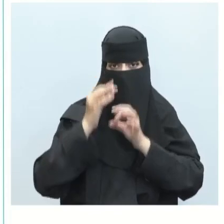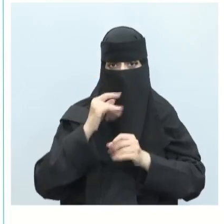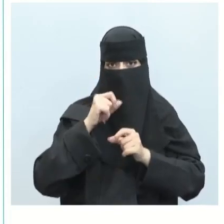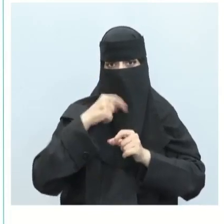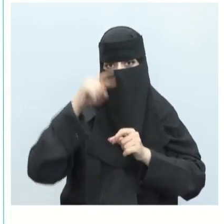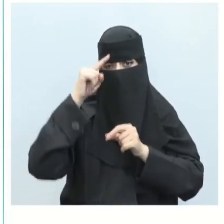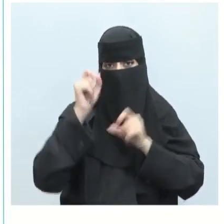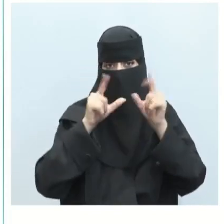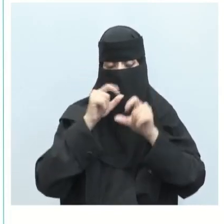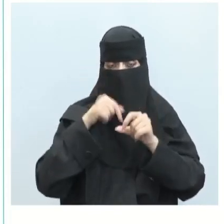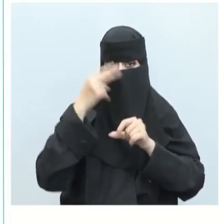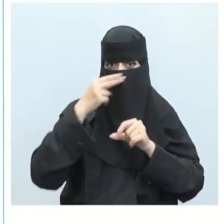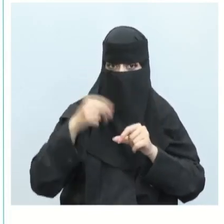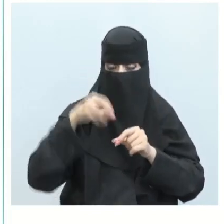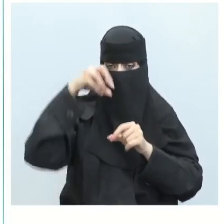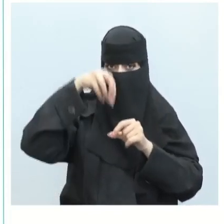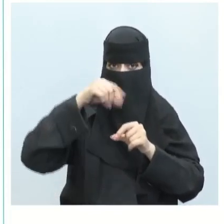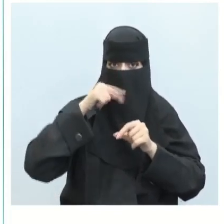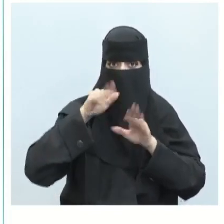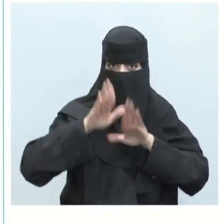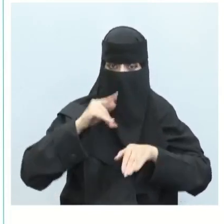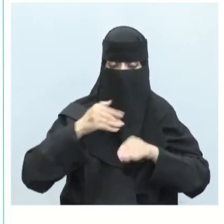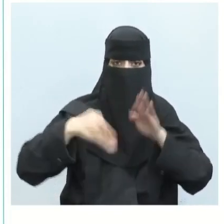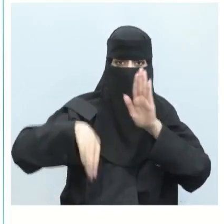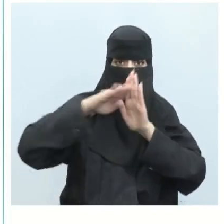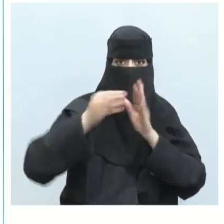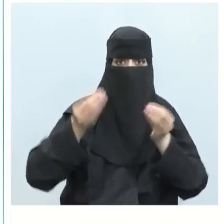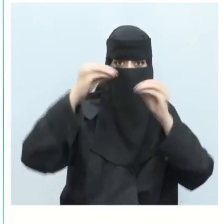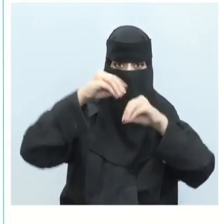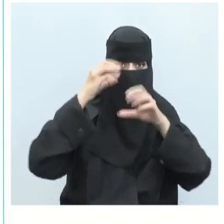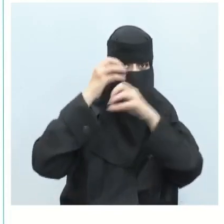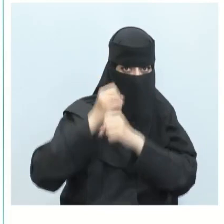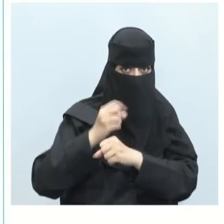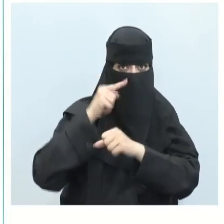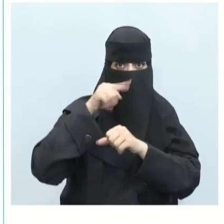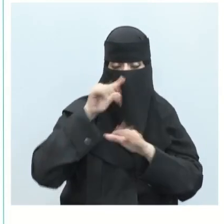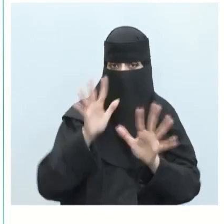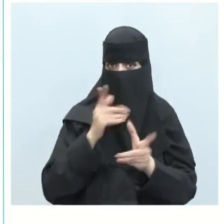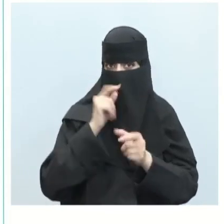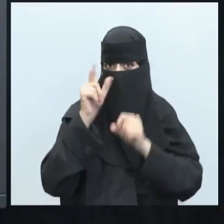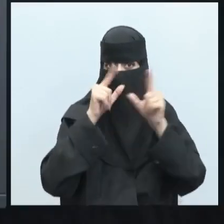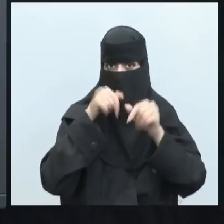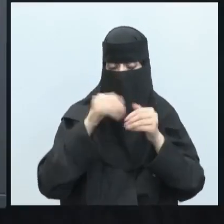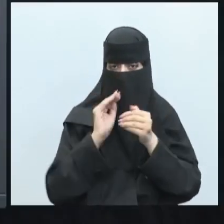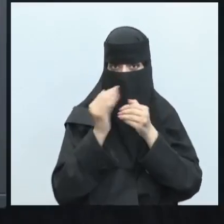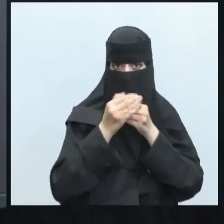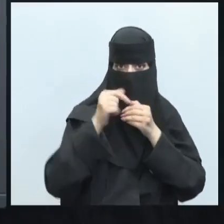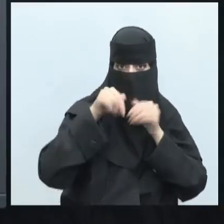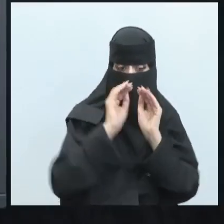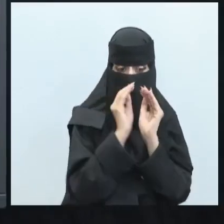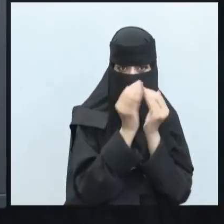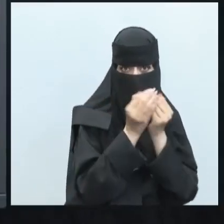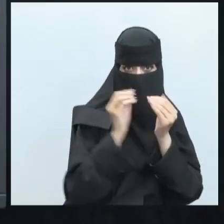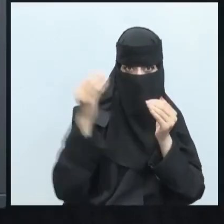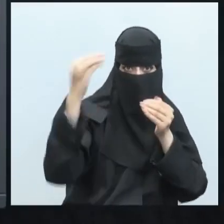الانترنت يتم تصميم هذه المنطقه لتوفير طبقه اضافيه من الحمايه اي ان اي تهديد سيعزل داخل هذا